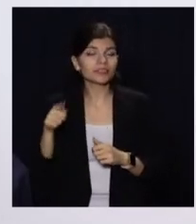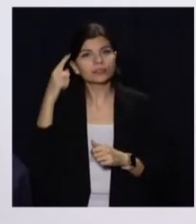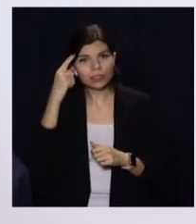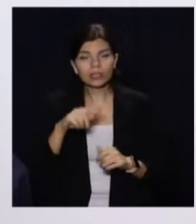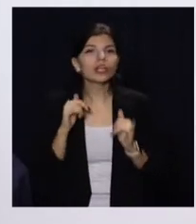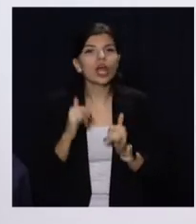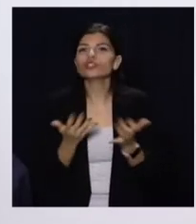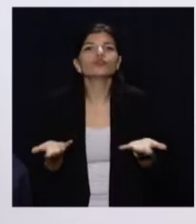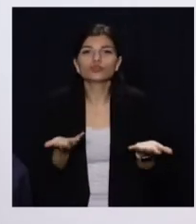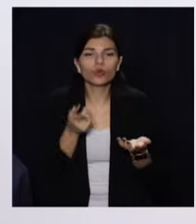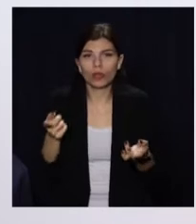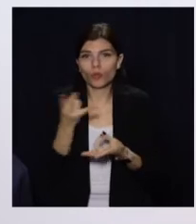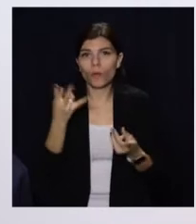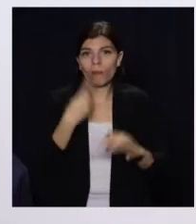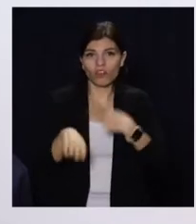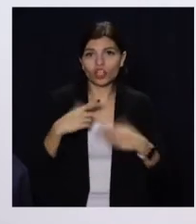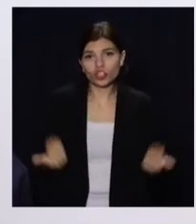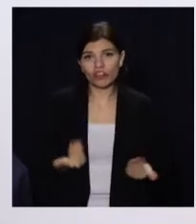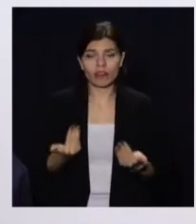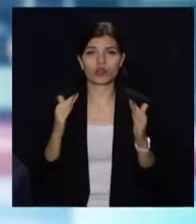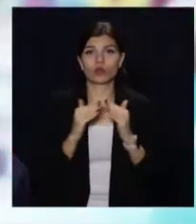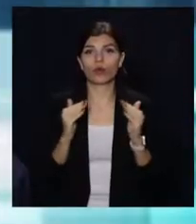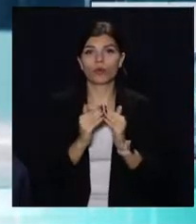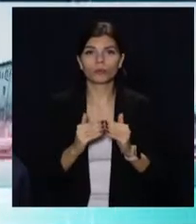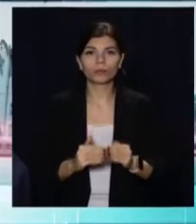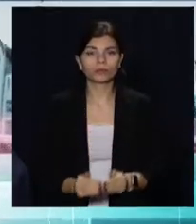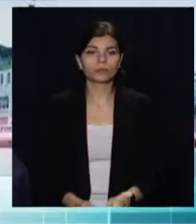знають, заради чого їм треба повернутися живими додому.